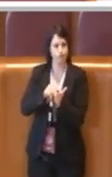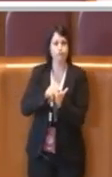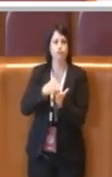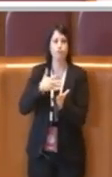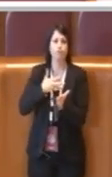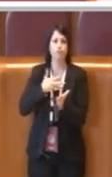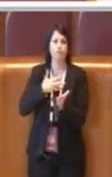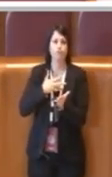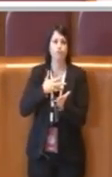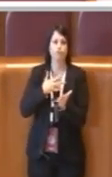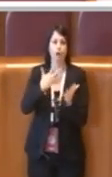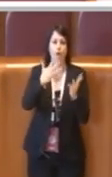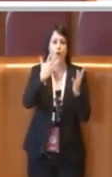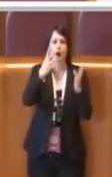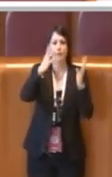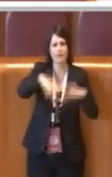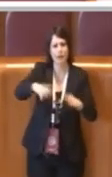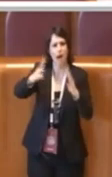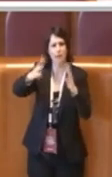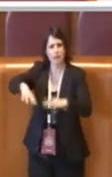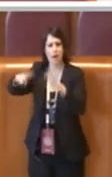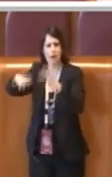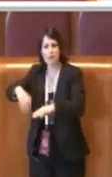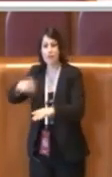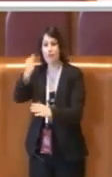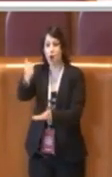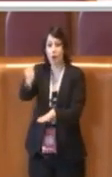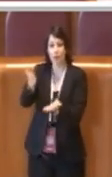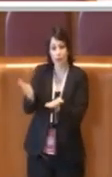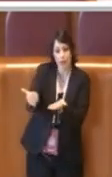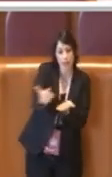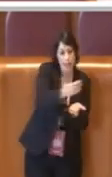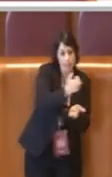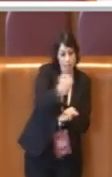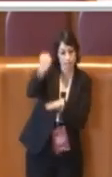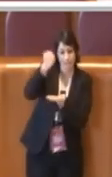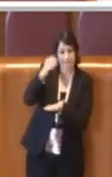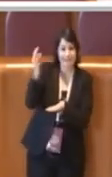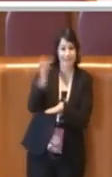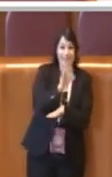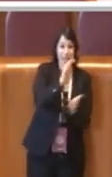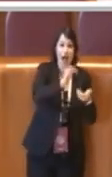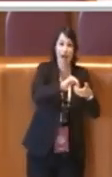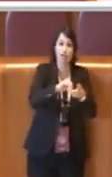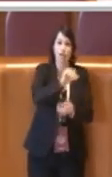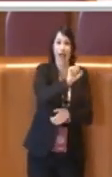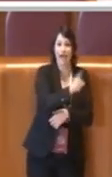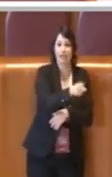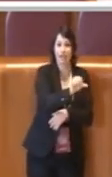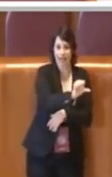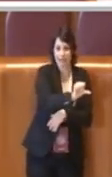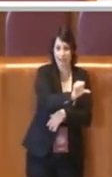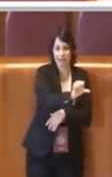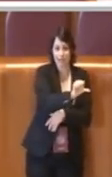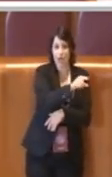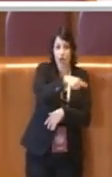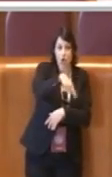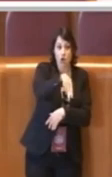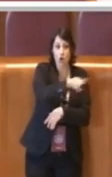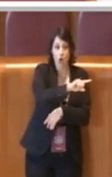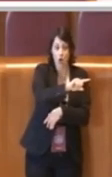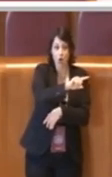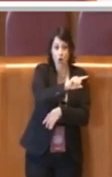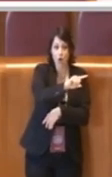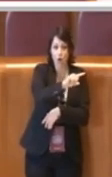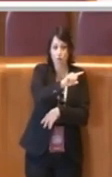degli abbattimenti se l'è ags non avessero chiesto l'intervento di roma